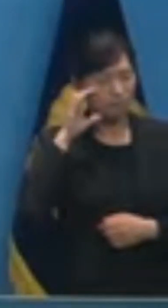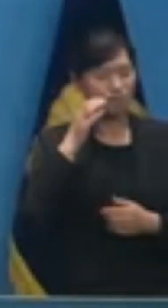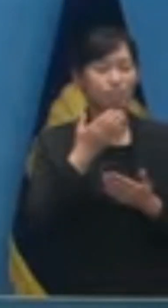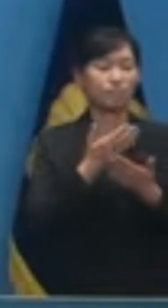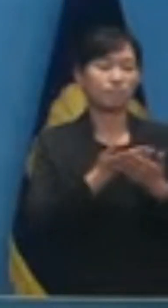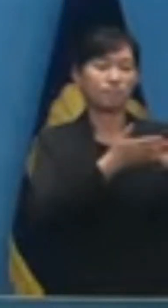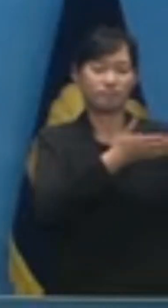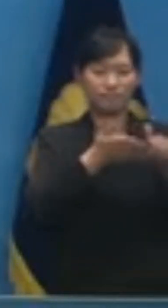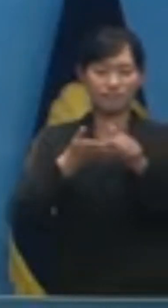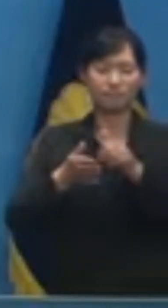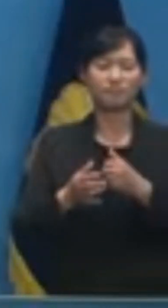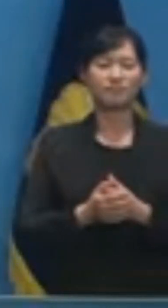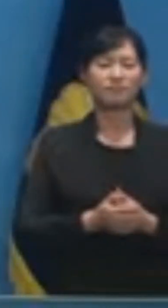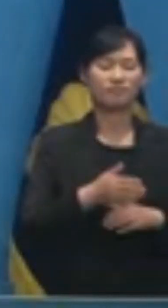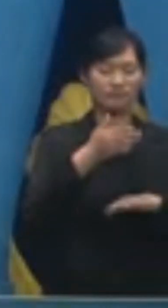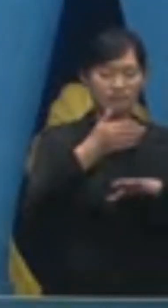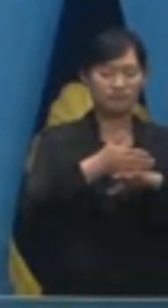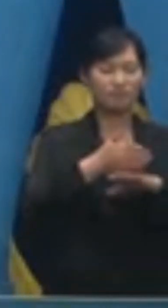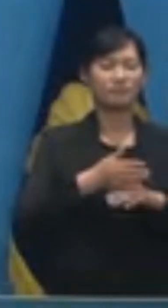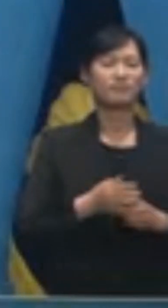주시기를 부탁드립니다. 감사합니다.